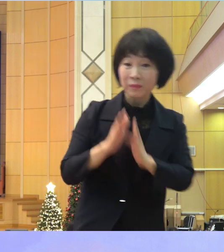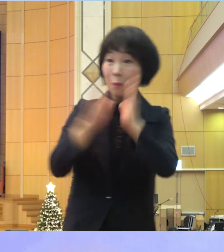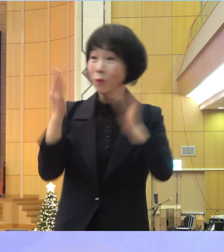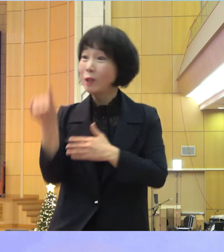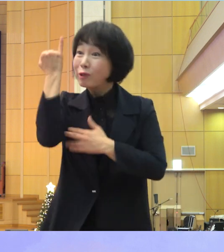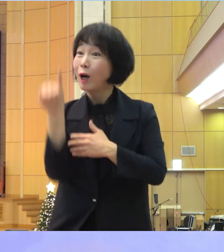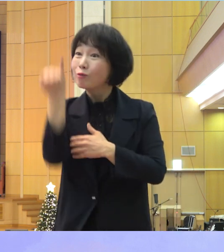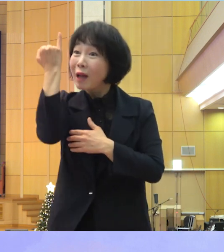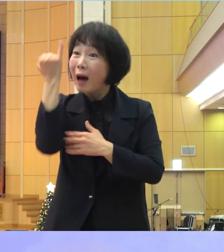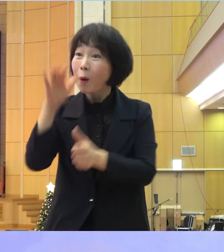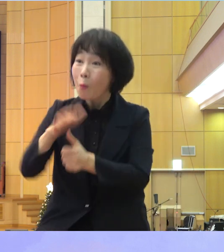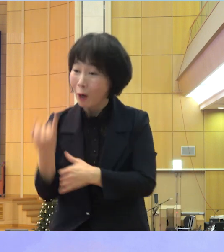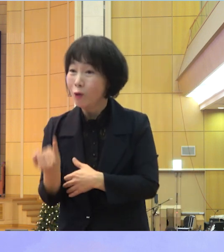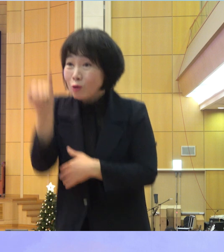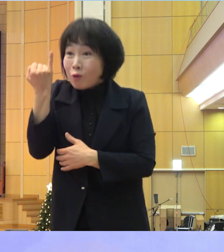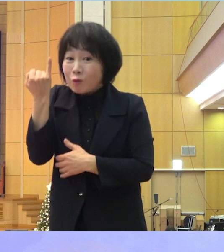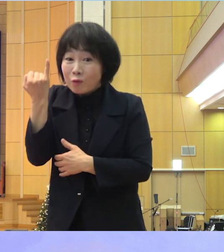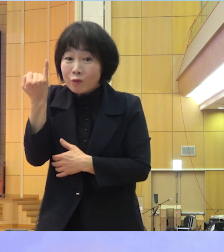누나가